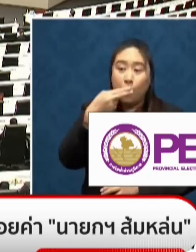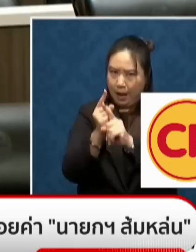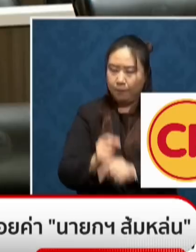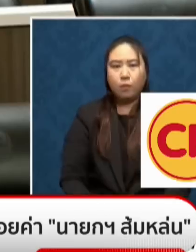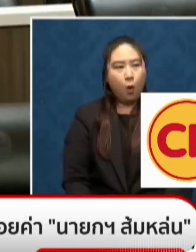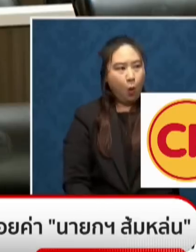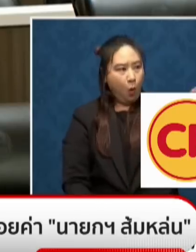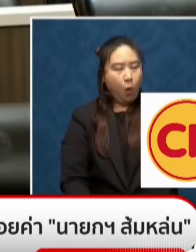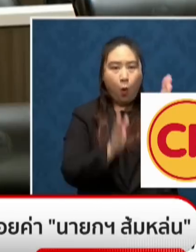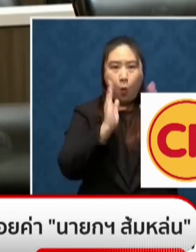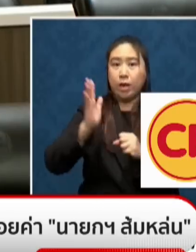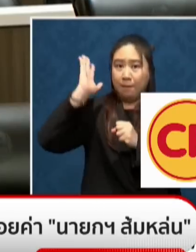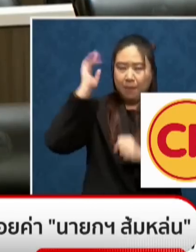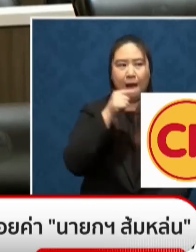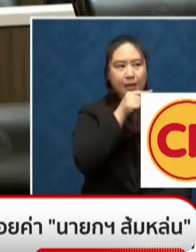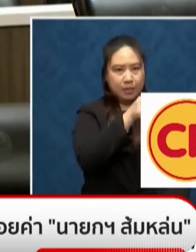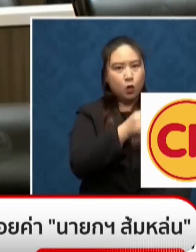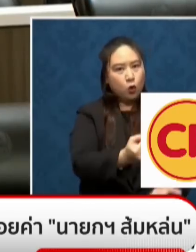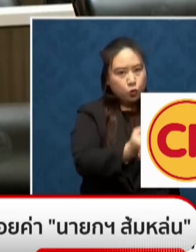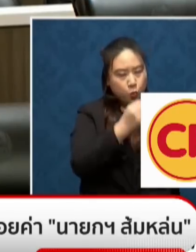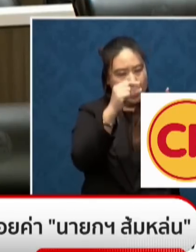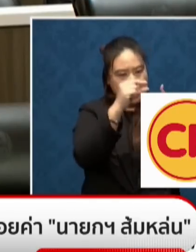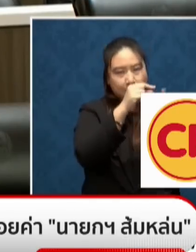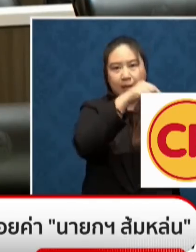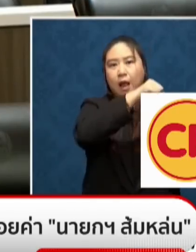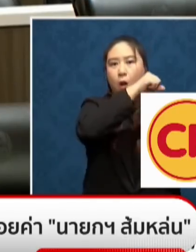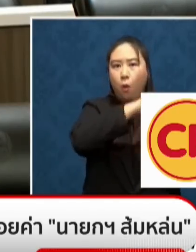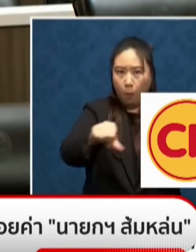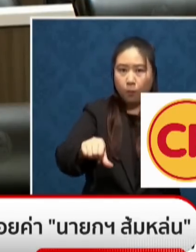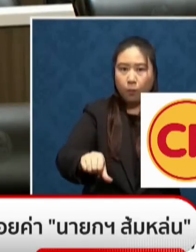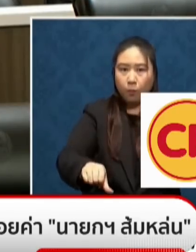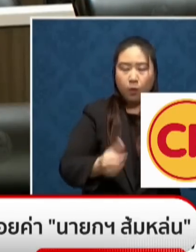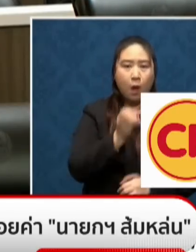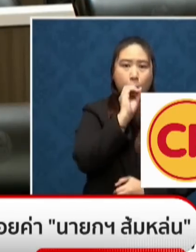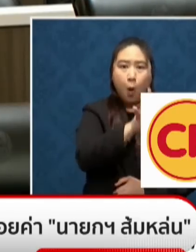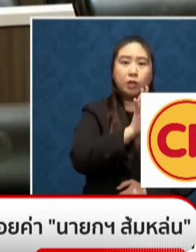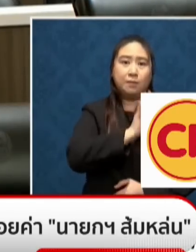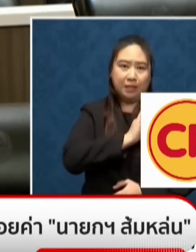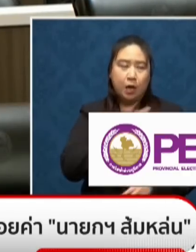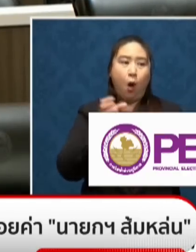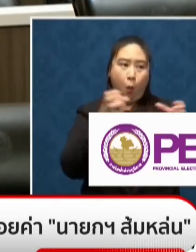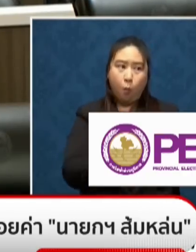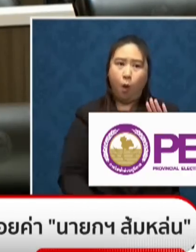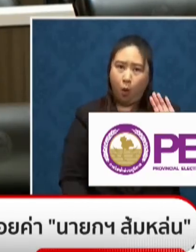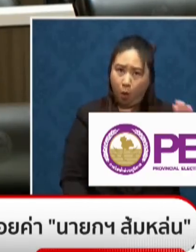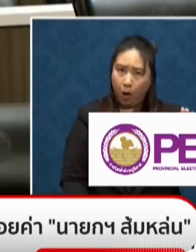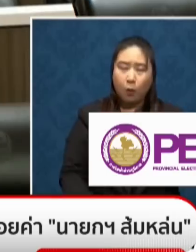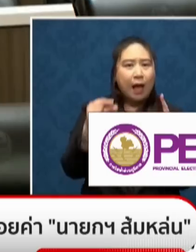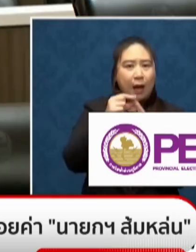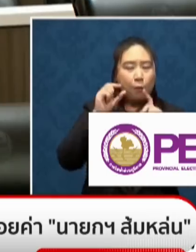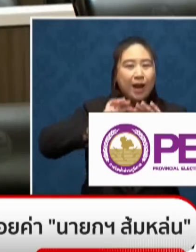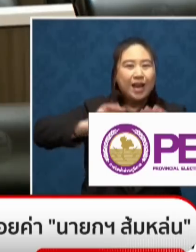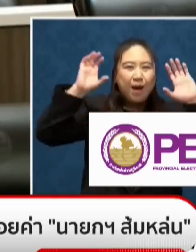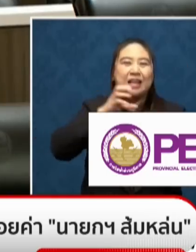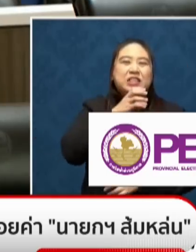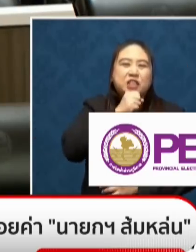าดพิงนายกรัฐมนตรีว่าเป็นรัฐบาลส้มหล่นถือว่าเป็นการด้อยค่าเพราะว่าข้อเท็จจริงก็คือเมื่อพรรคก้าว